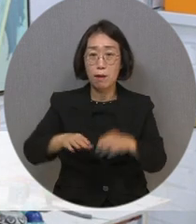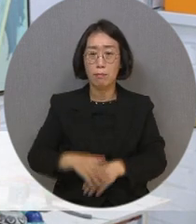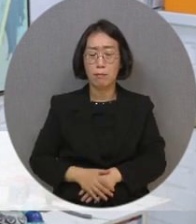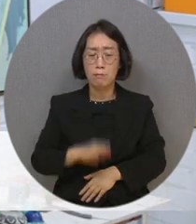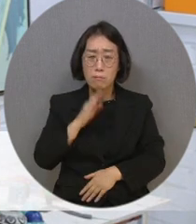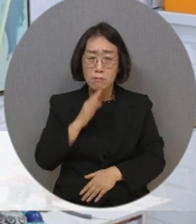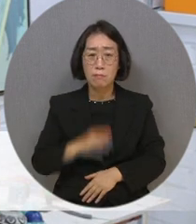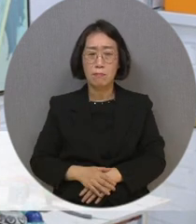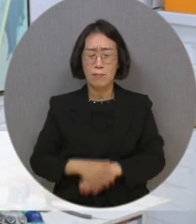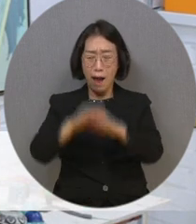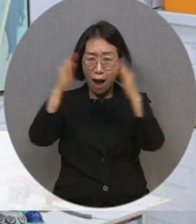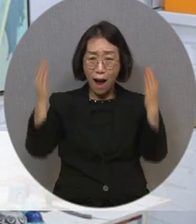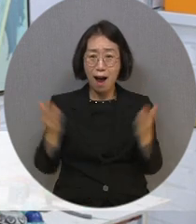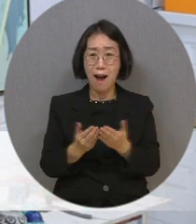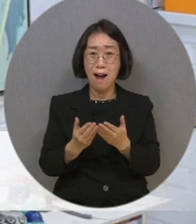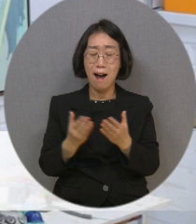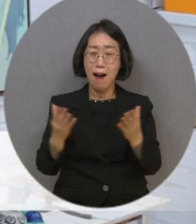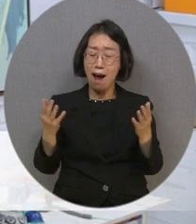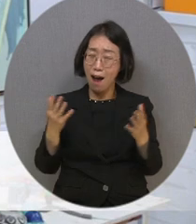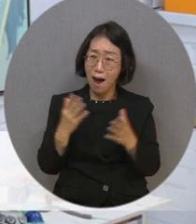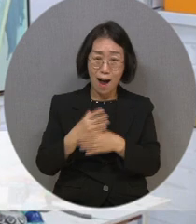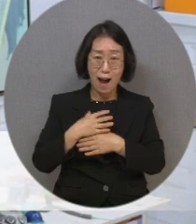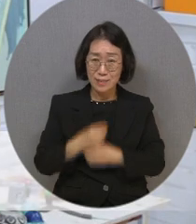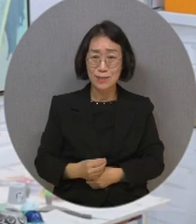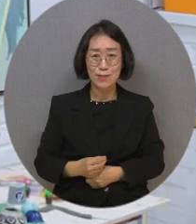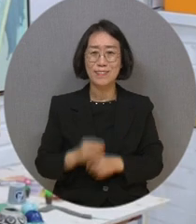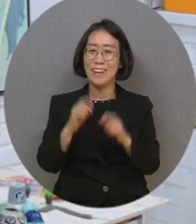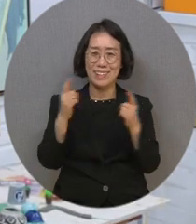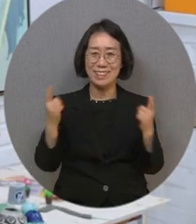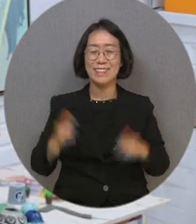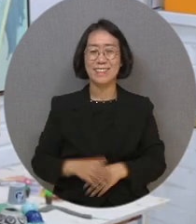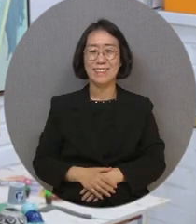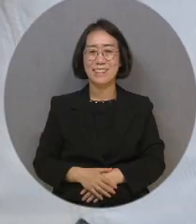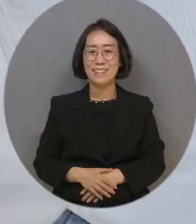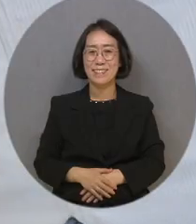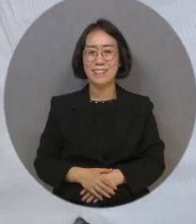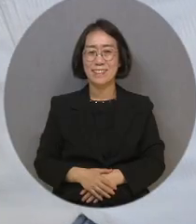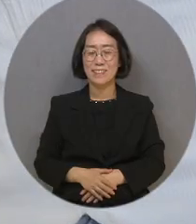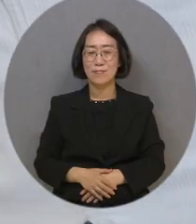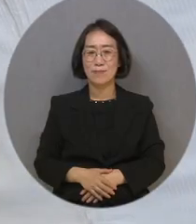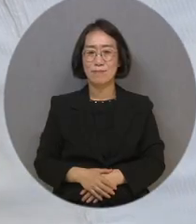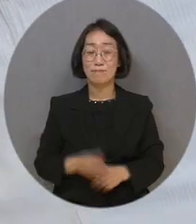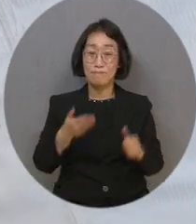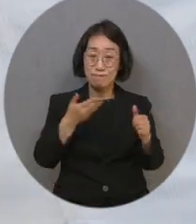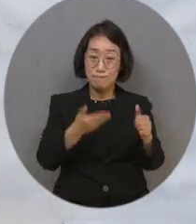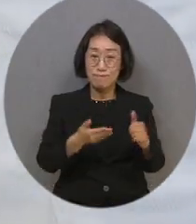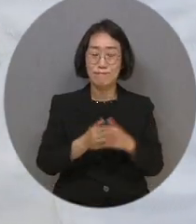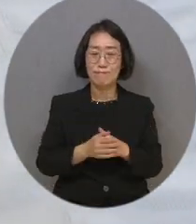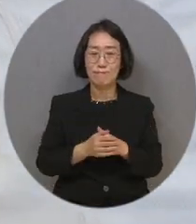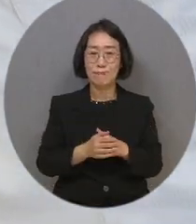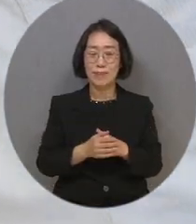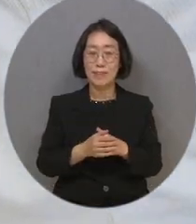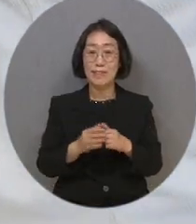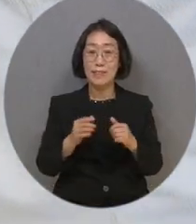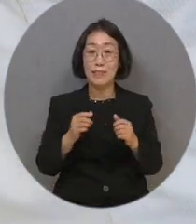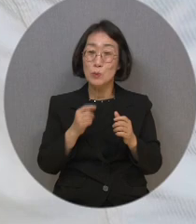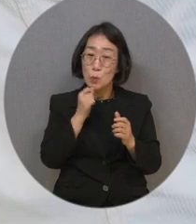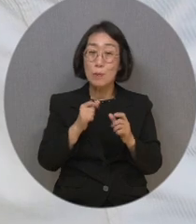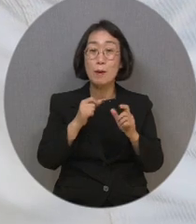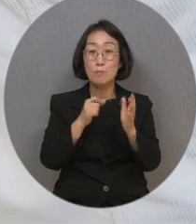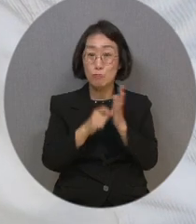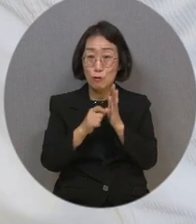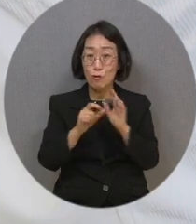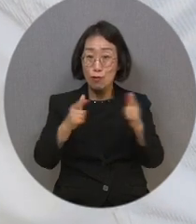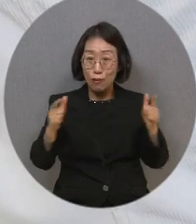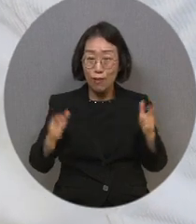해서 다 안전하지는 않다. 이런 생각이 듭니다. 작가는 작품 소재로 쓰이는 장난감을 모아